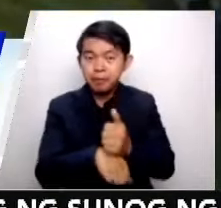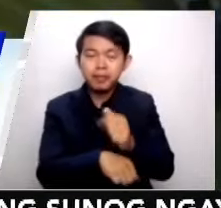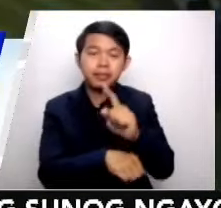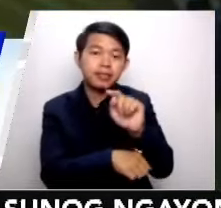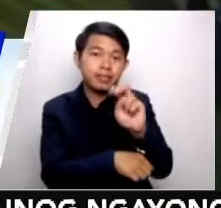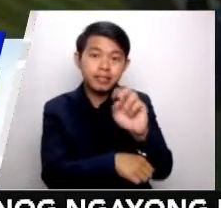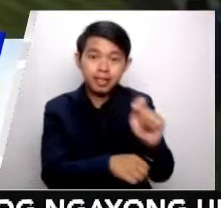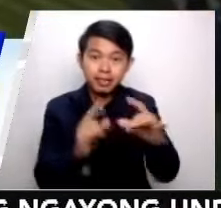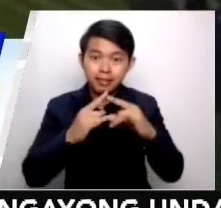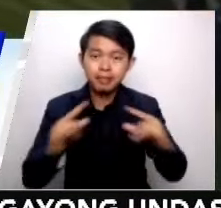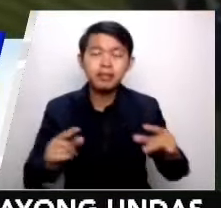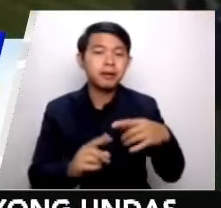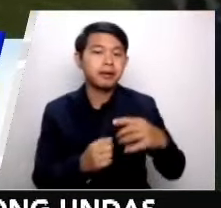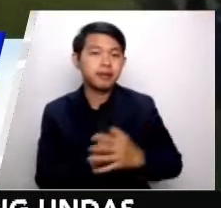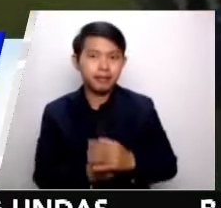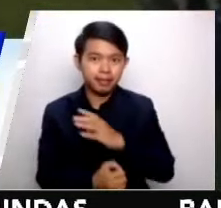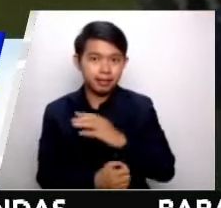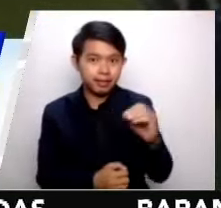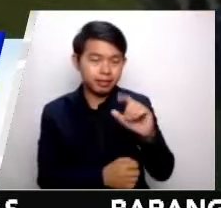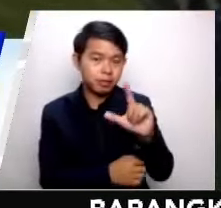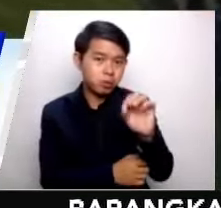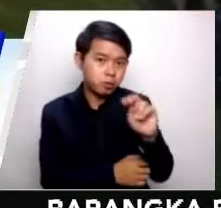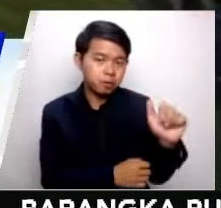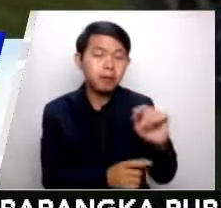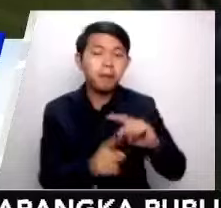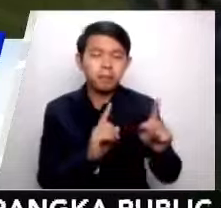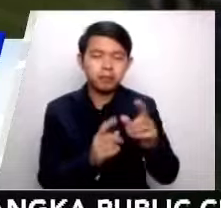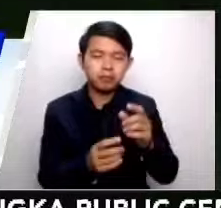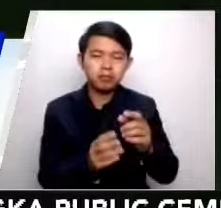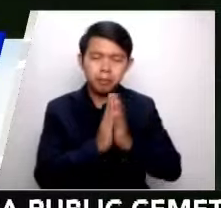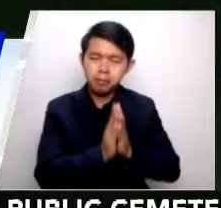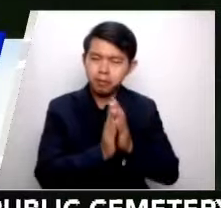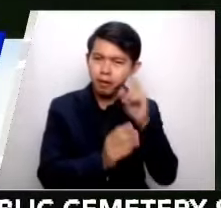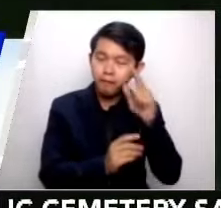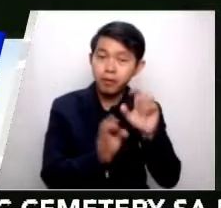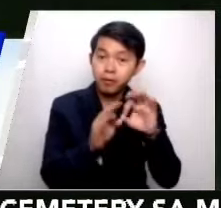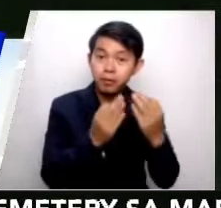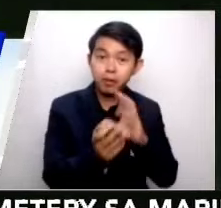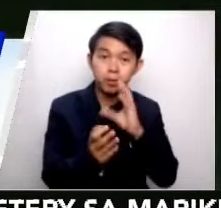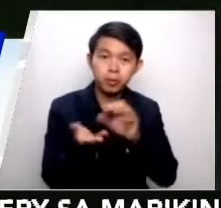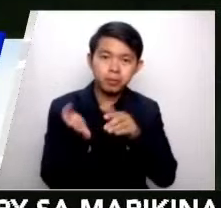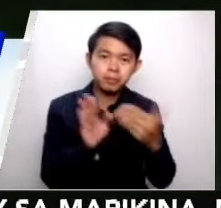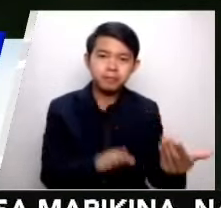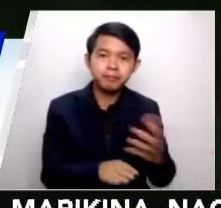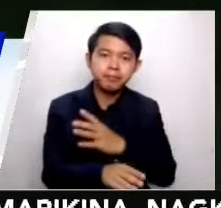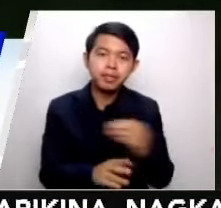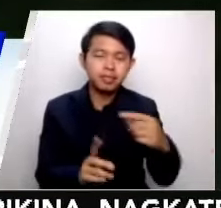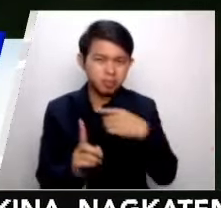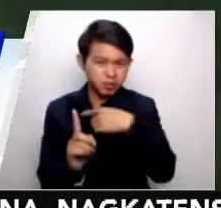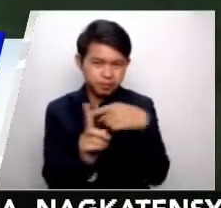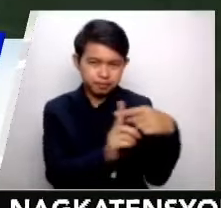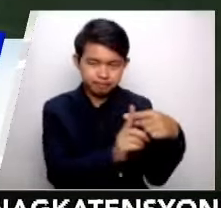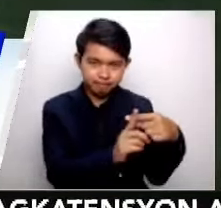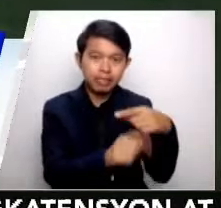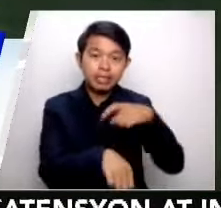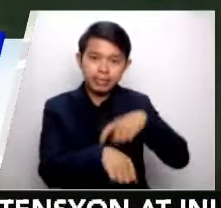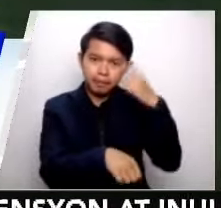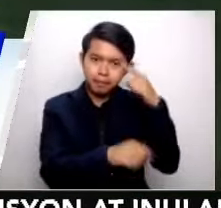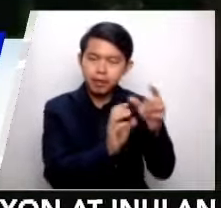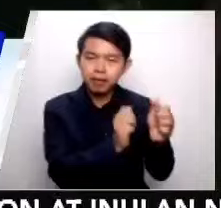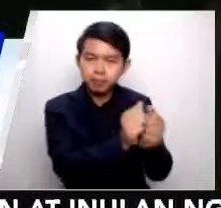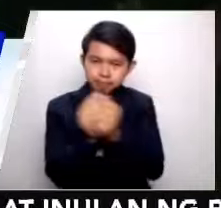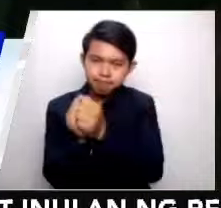mga bulaklak at dasal sa kanilang mga yumao, ang undas ay panahon din daw ng ilan na magsama-sama mula sa pagiging abala sa